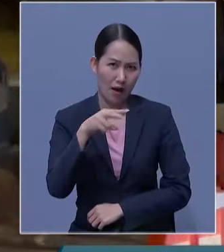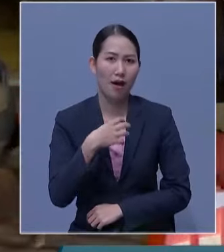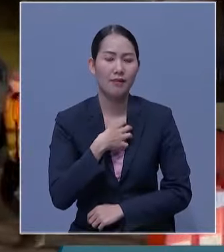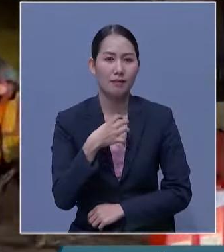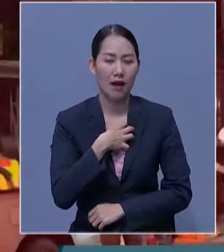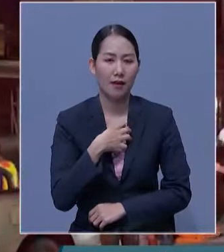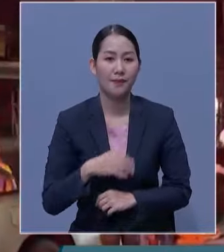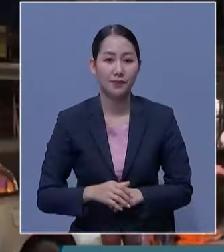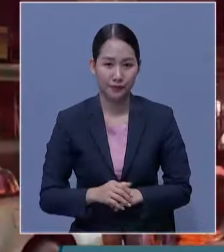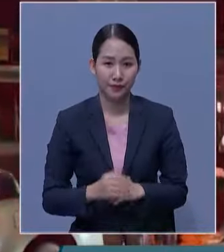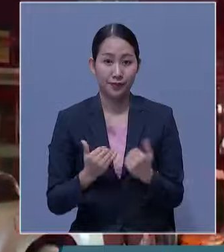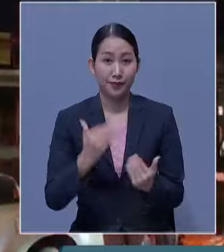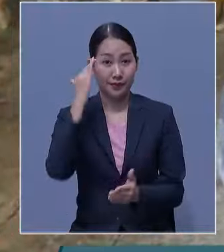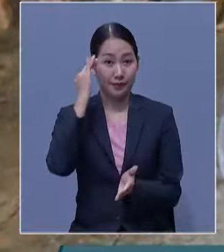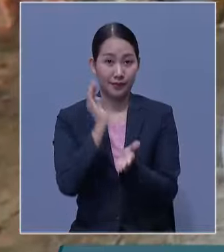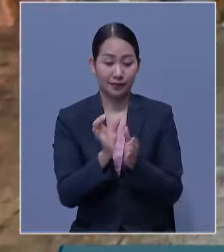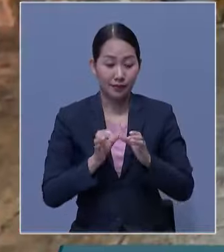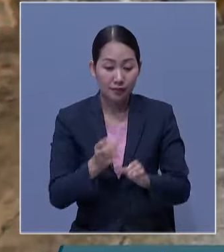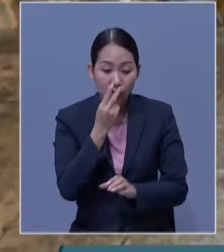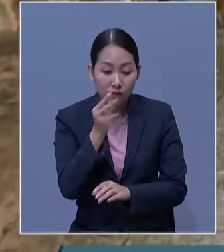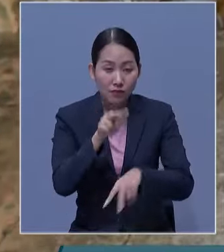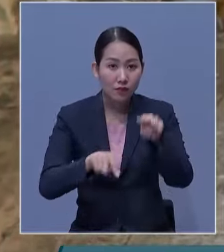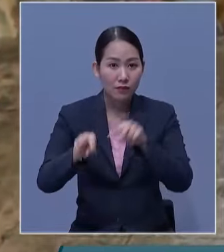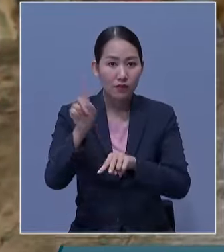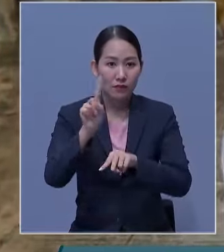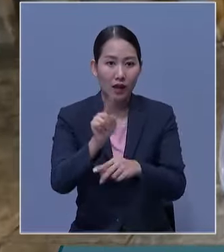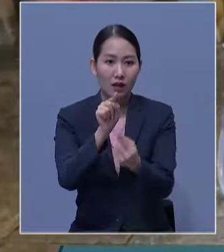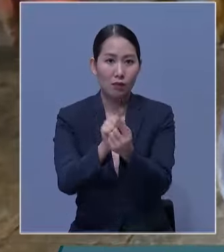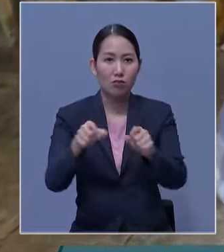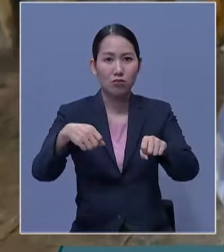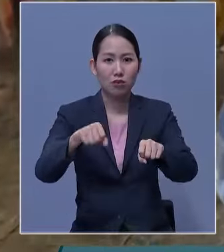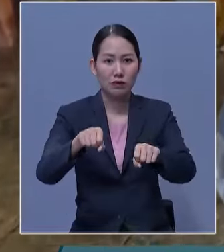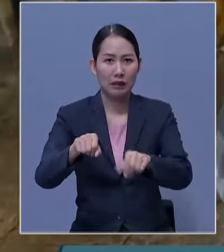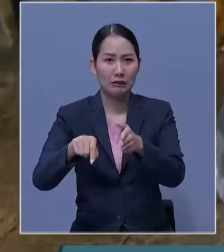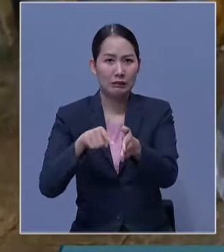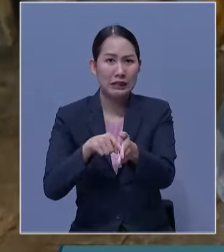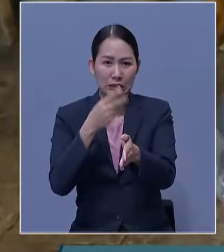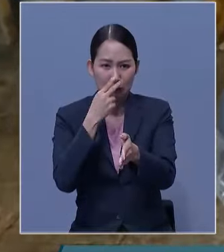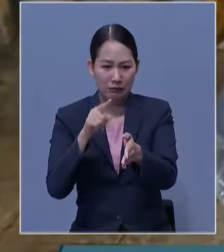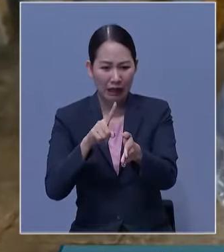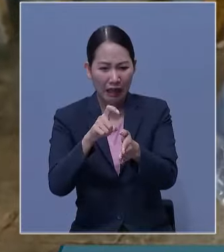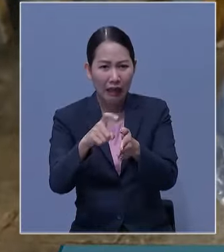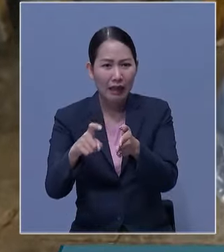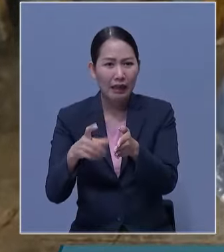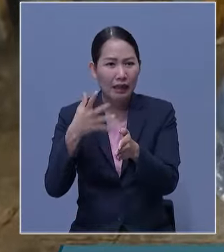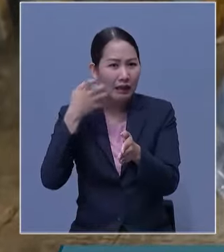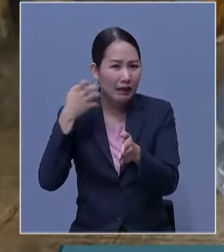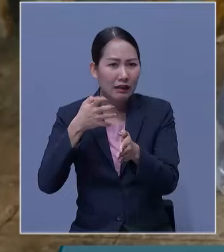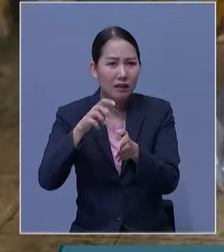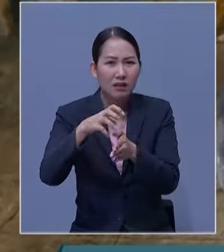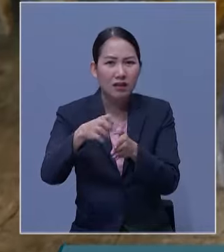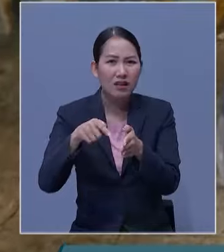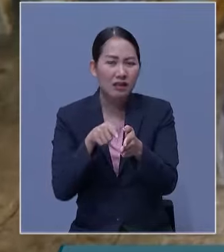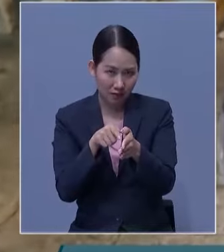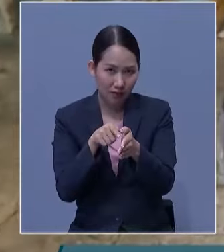ร้จดเกิดเหตุมีมิคัน 1 คันสภาพคือนี่พังยับบนี้สภาพเปแบบนี้ซ่นคนขบขีย้รบ